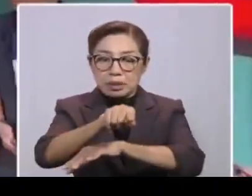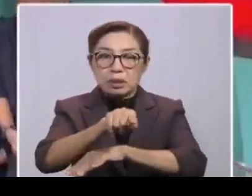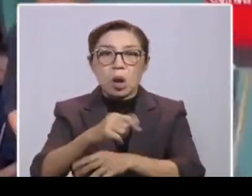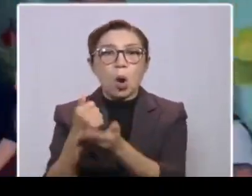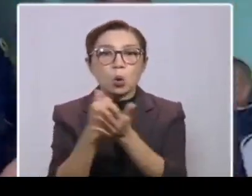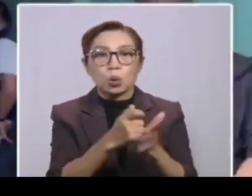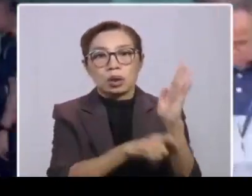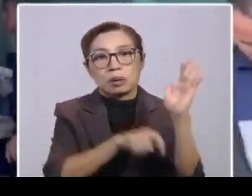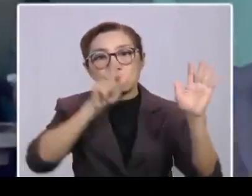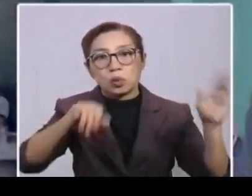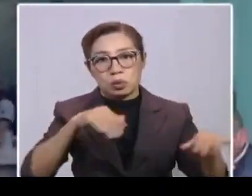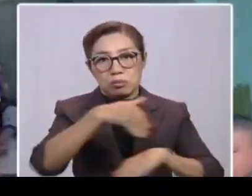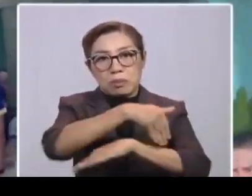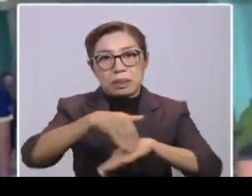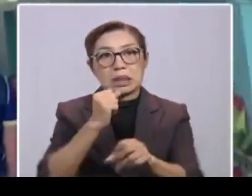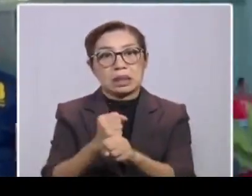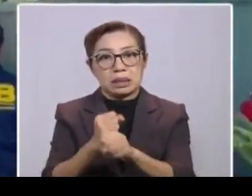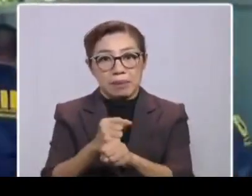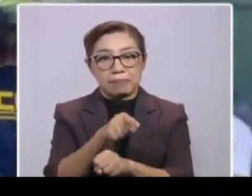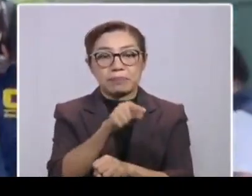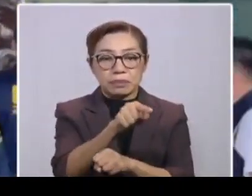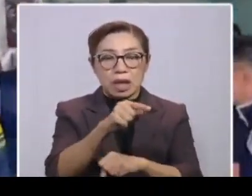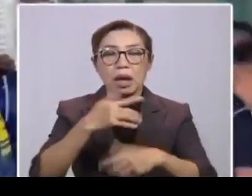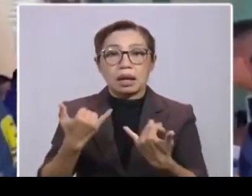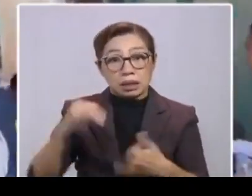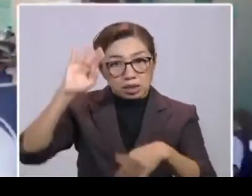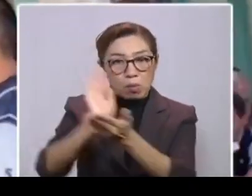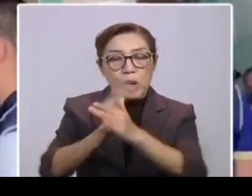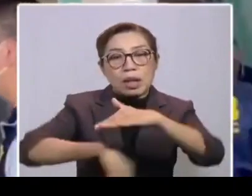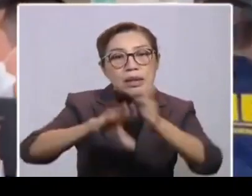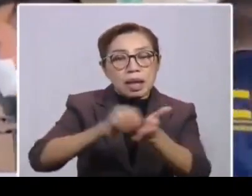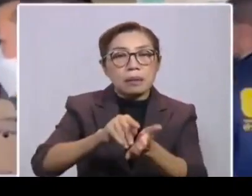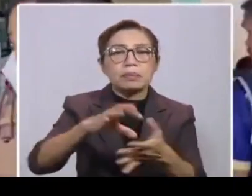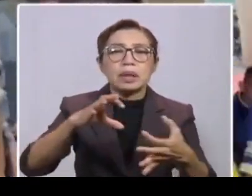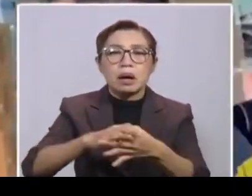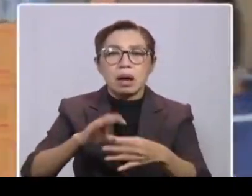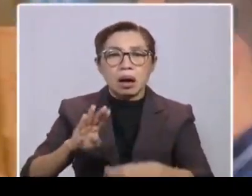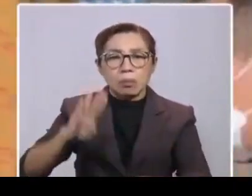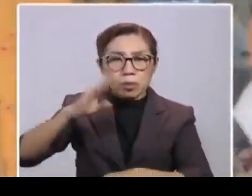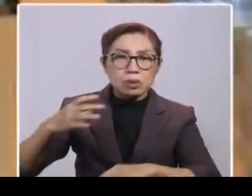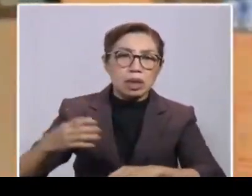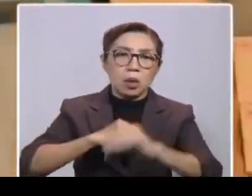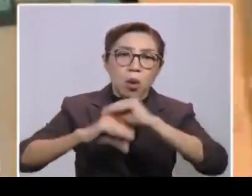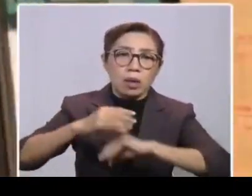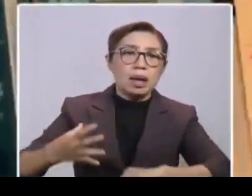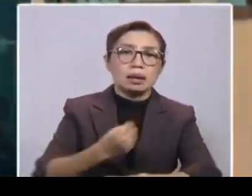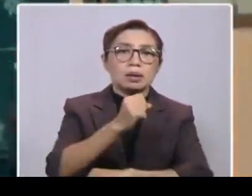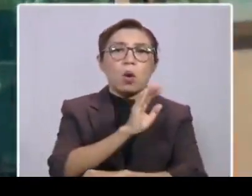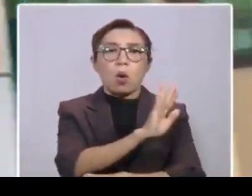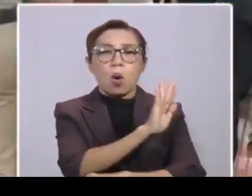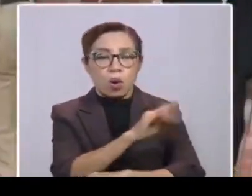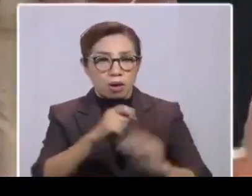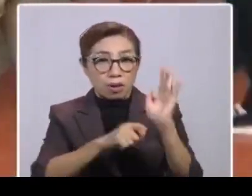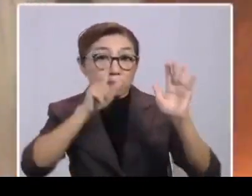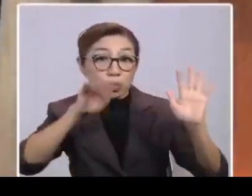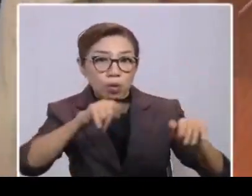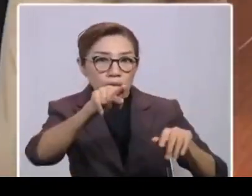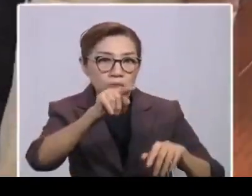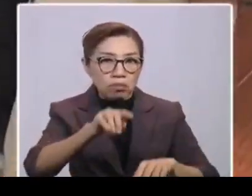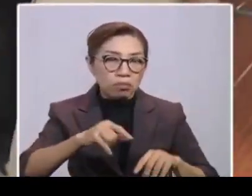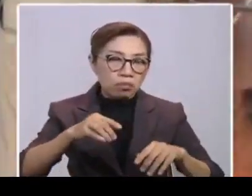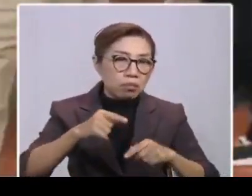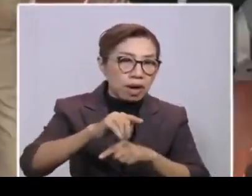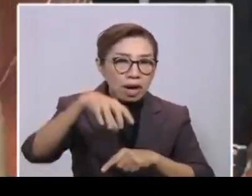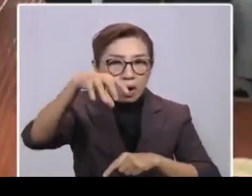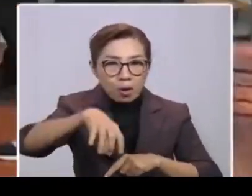บัญชีให้กับกำนันนกนี่เป็นการรวบรวมพยานหลักฐานนะครับเกี่ยวกับการ้วประมูลซึ่งขณะนี้อยู่ระหว่างการตรวจค้นนะครับ